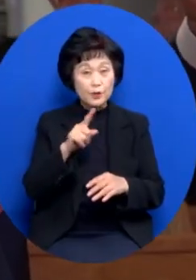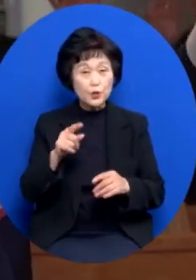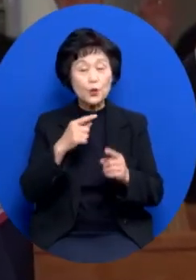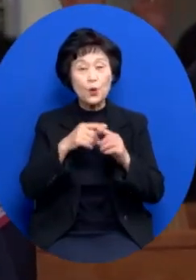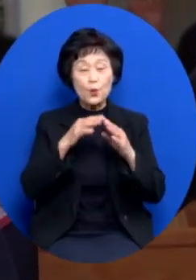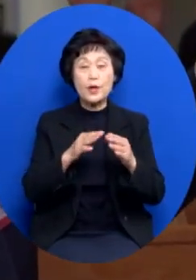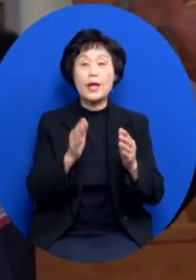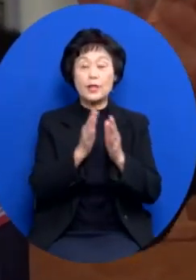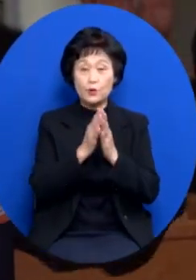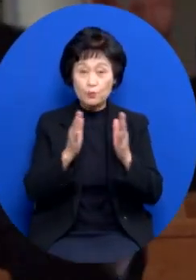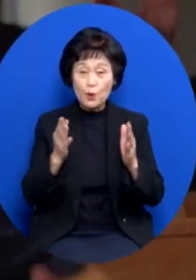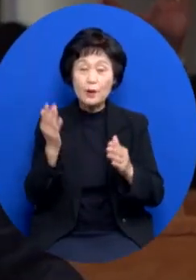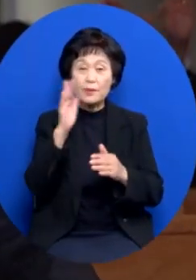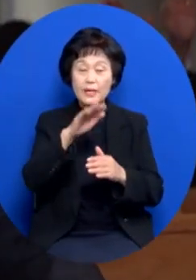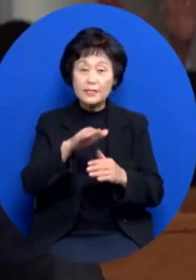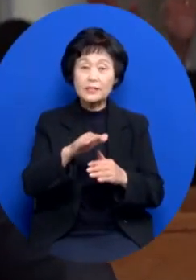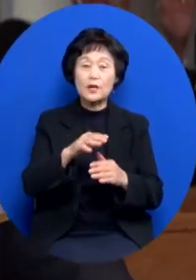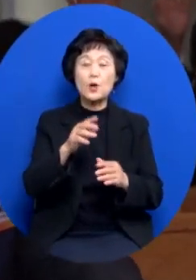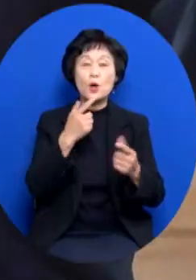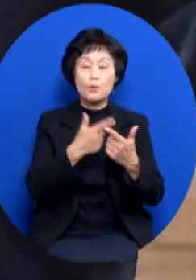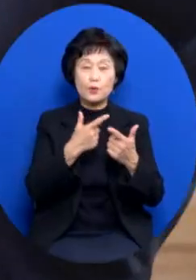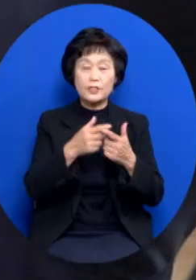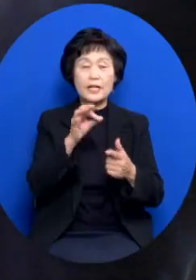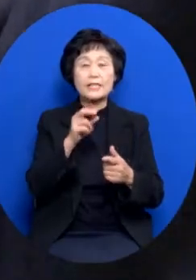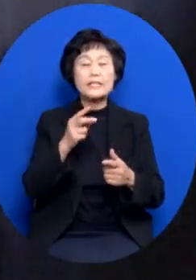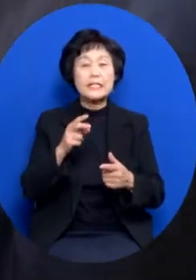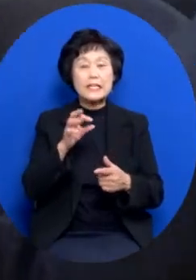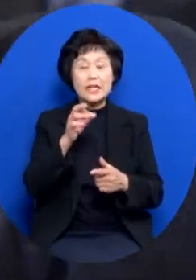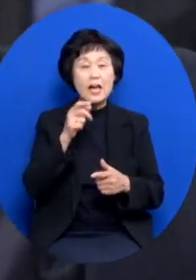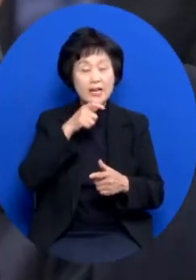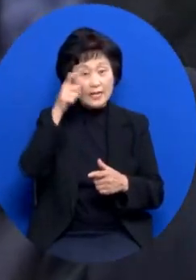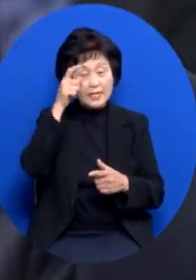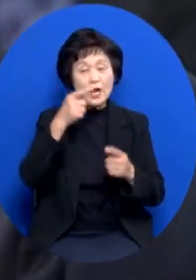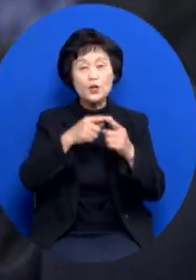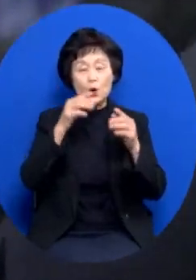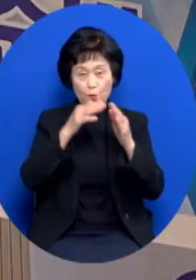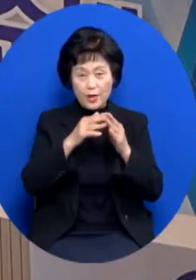27일 백향목교회에 이어 부산 영락교회에서도